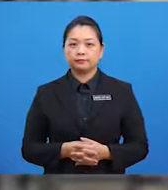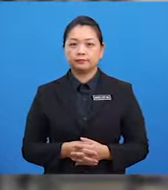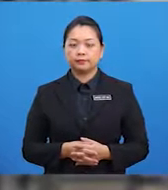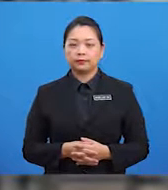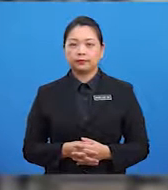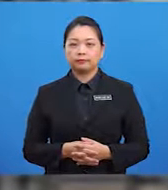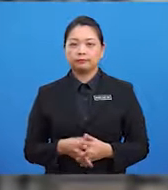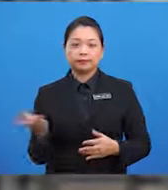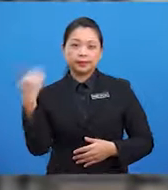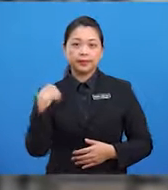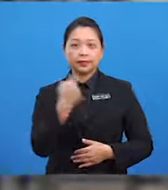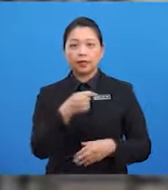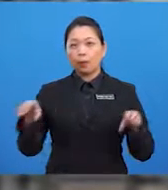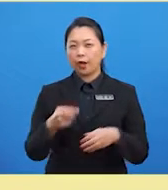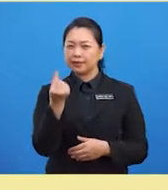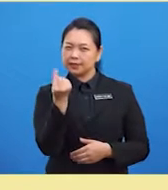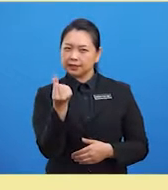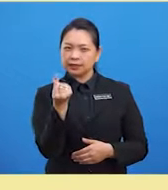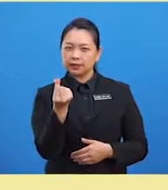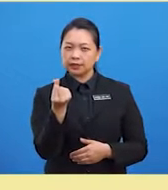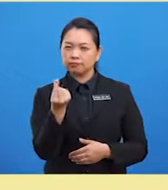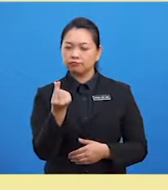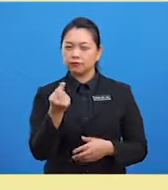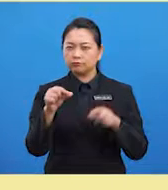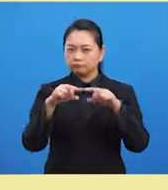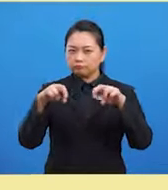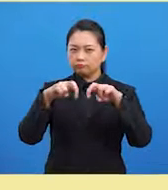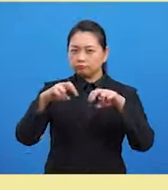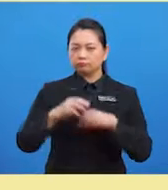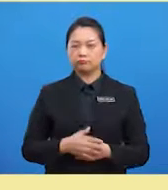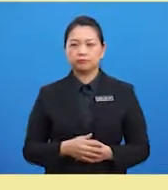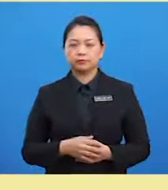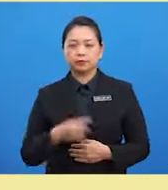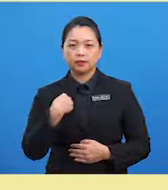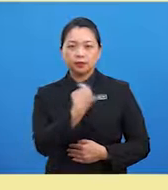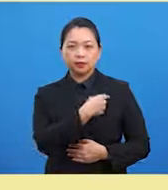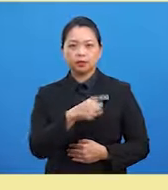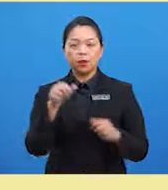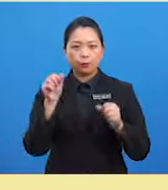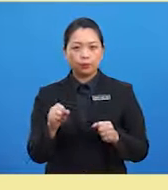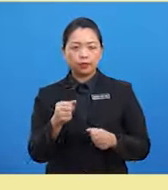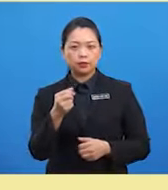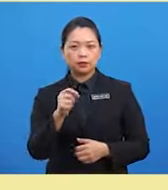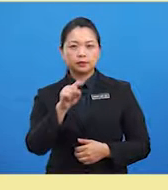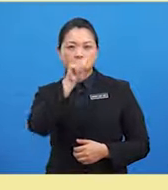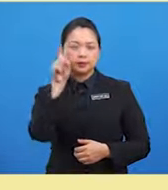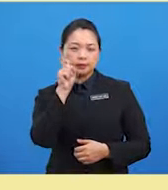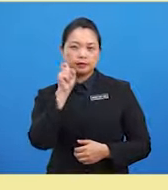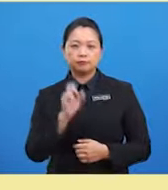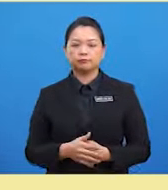Mari kita membuat sedikit analisa. Kita boleh timbulkan persoalan